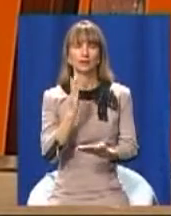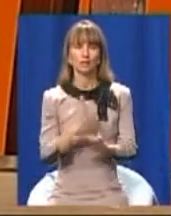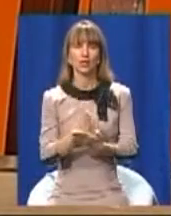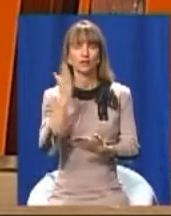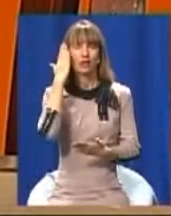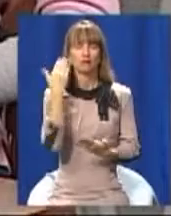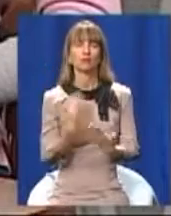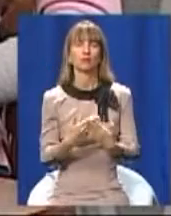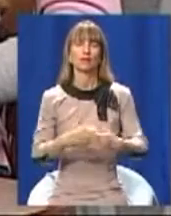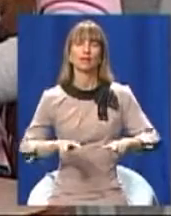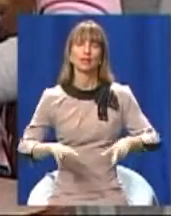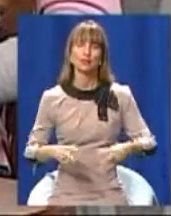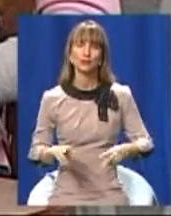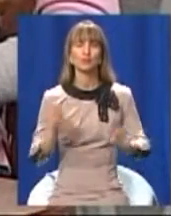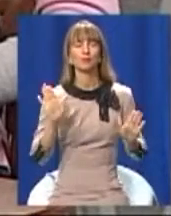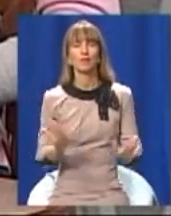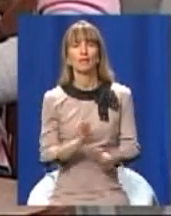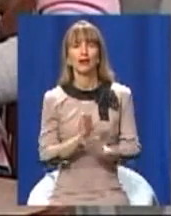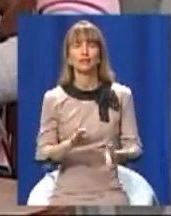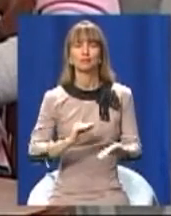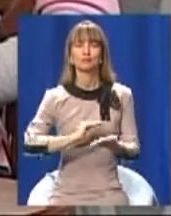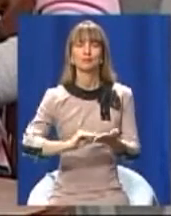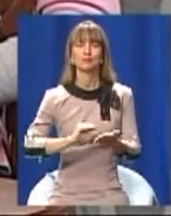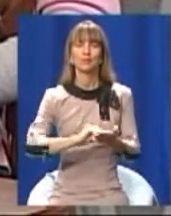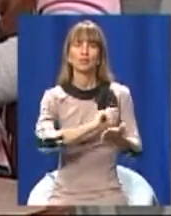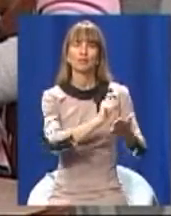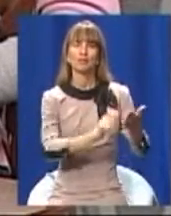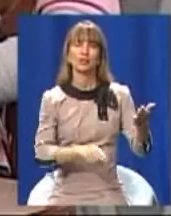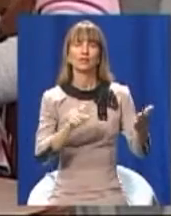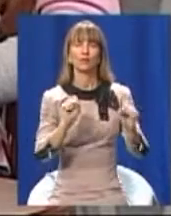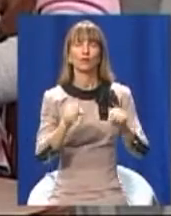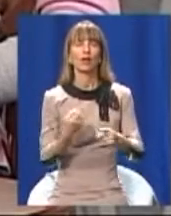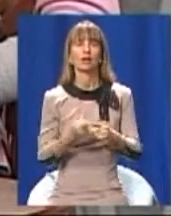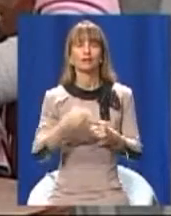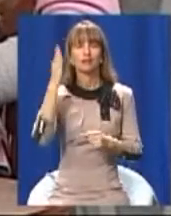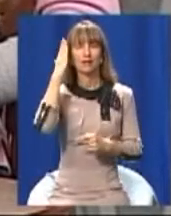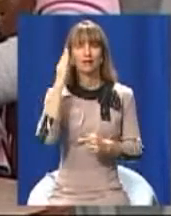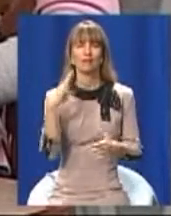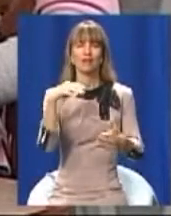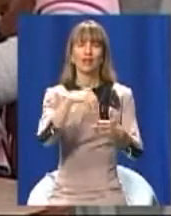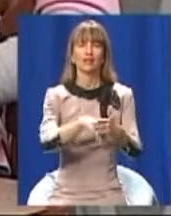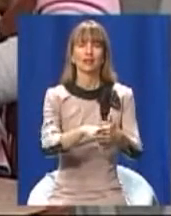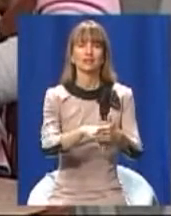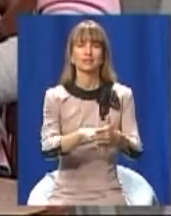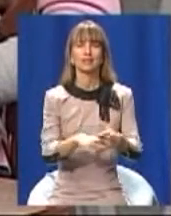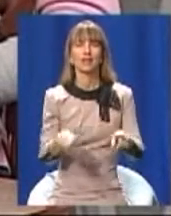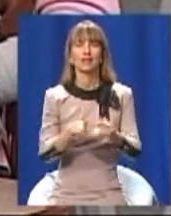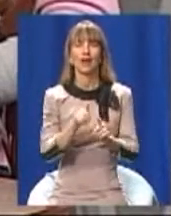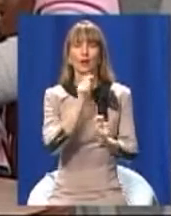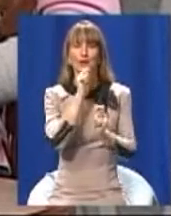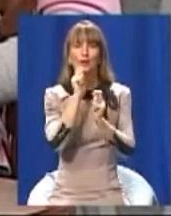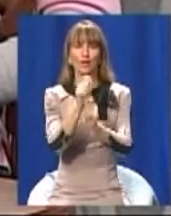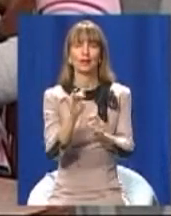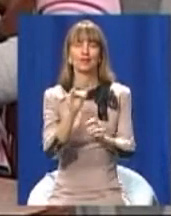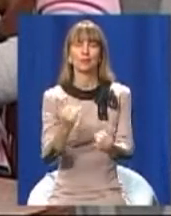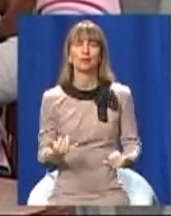талант, наприклад, там, танцюєш, співаєш, пишеш гарні вірші, ти можеш цей талант вкласти як подарунок і